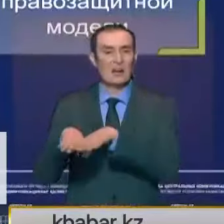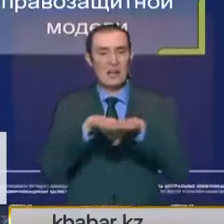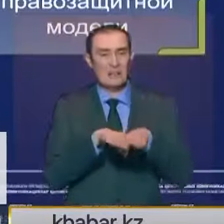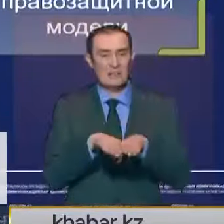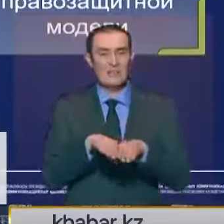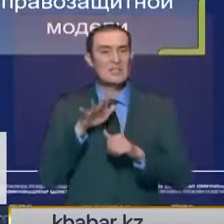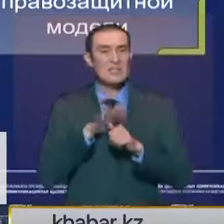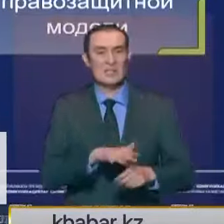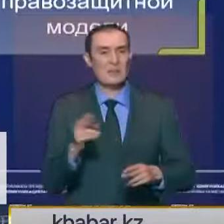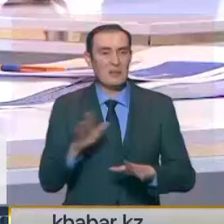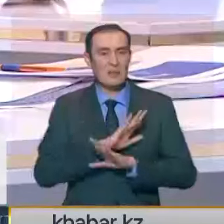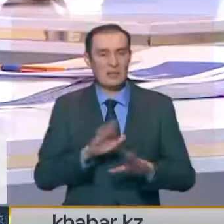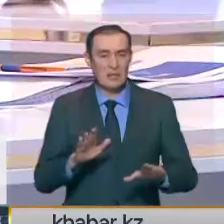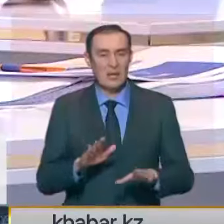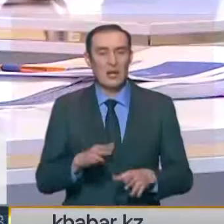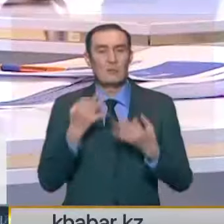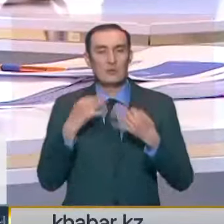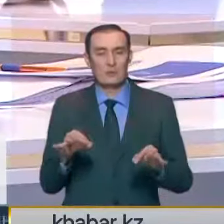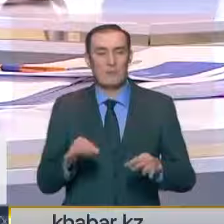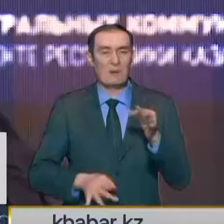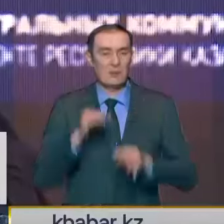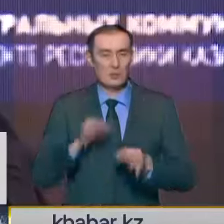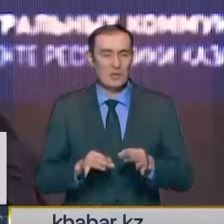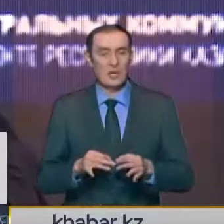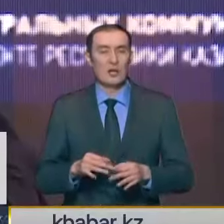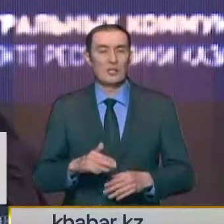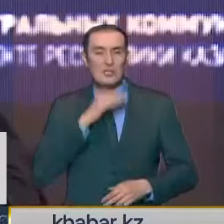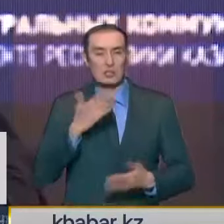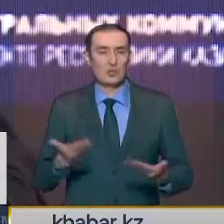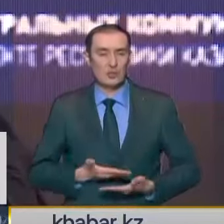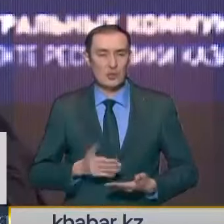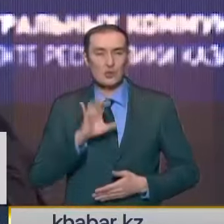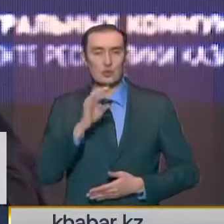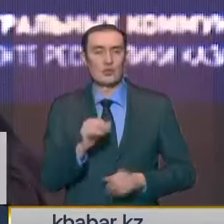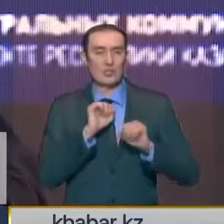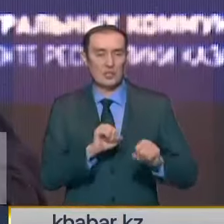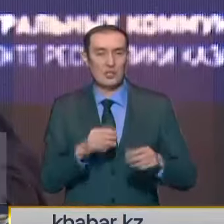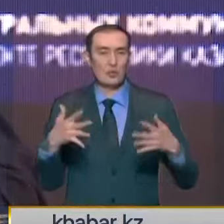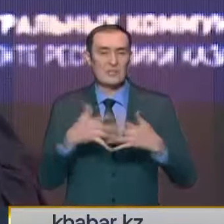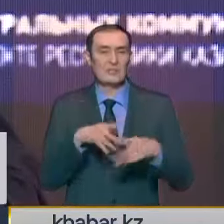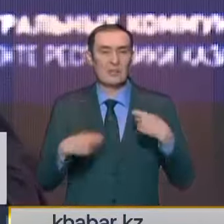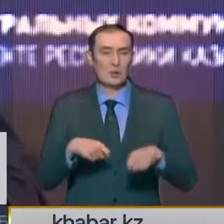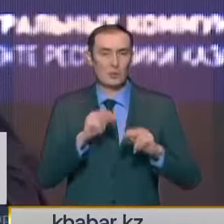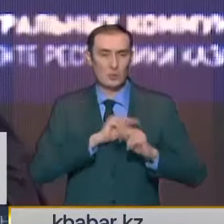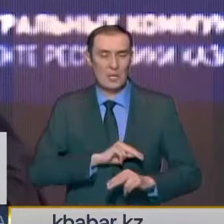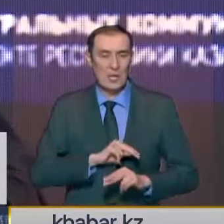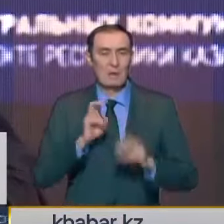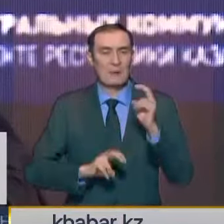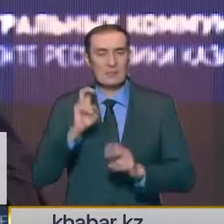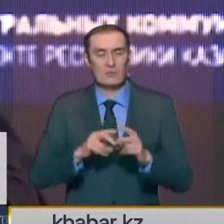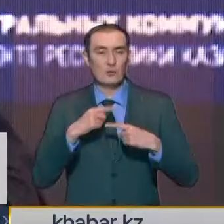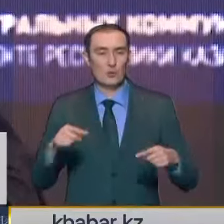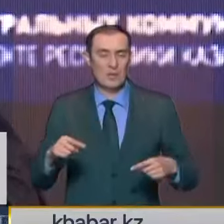дискриминация правовая защищённость доступ к правосудию достаточный уровень жизни социальная защита инклюзивный рынок труда Производственная среда и